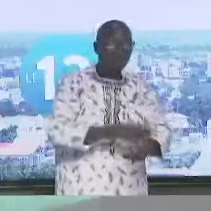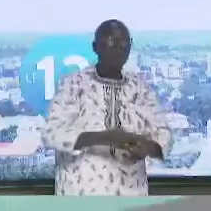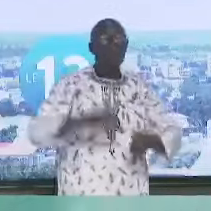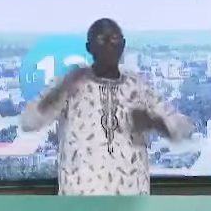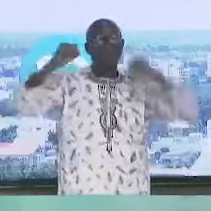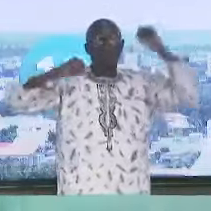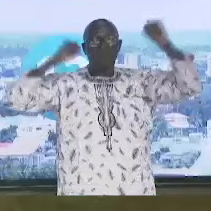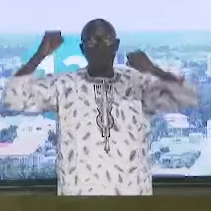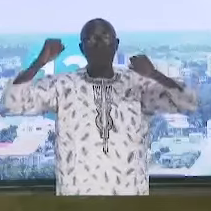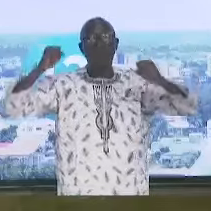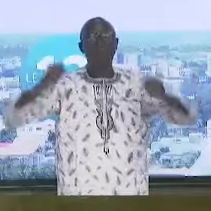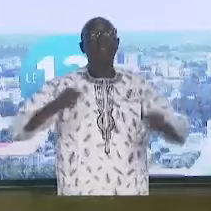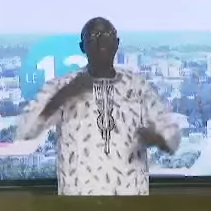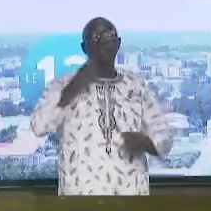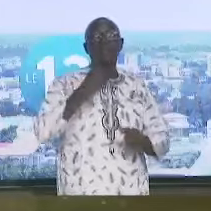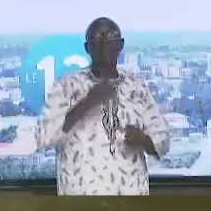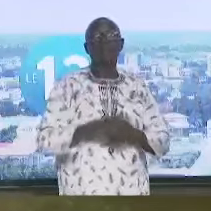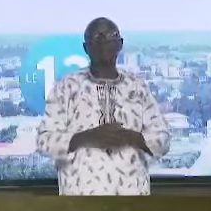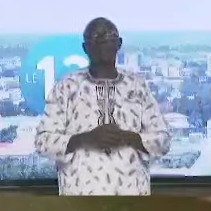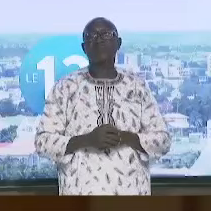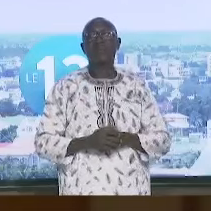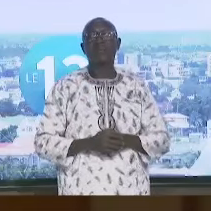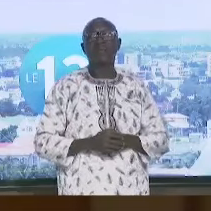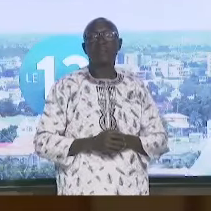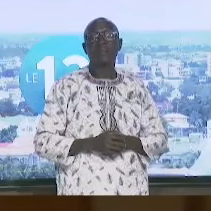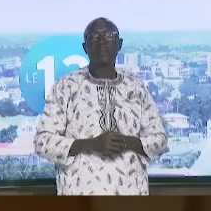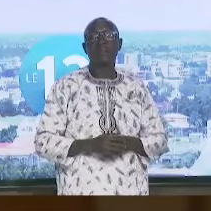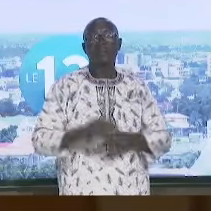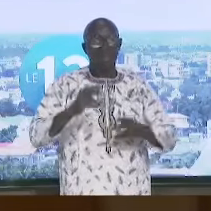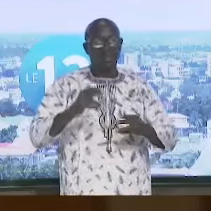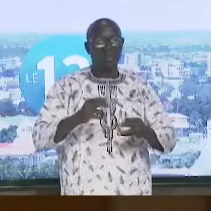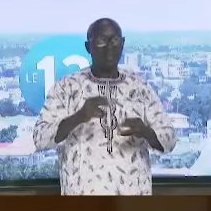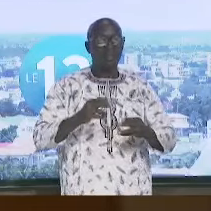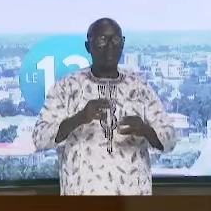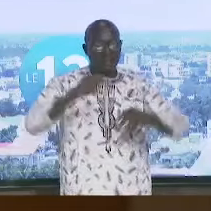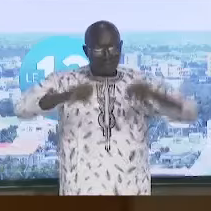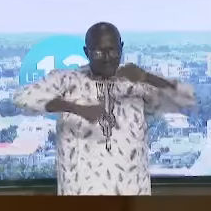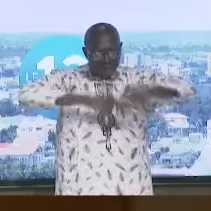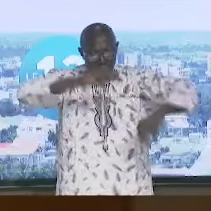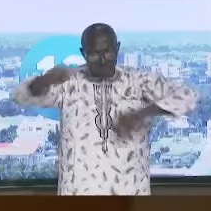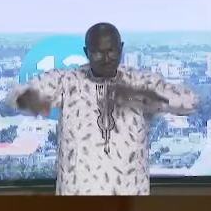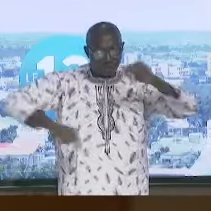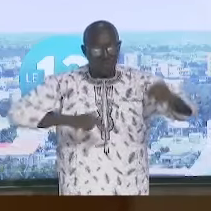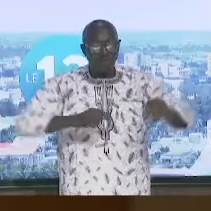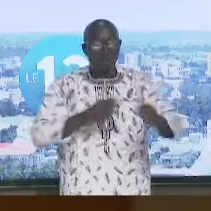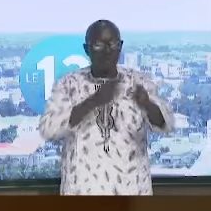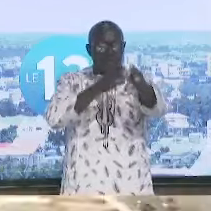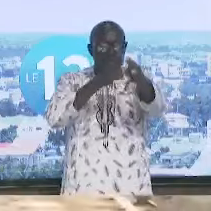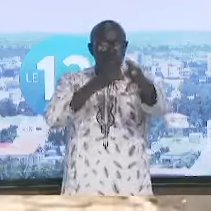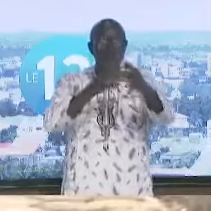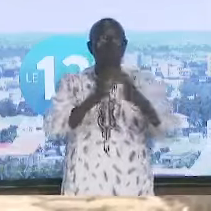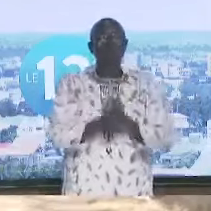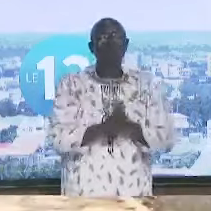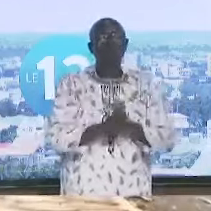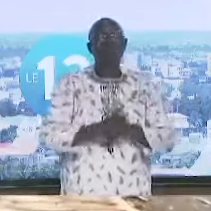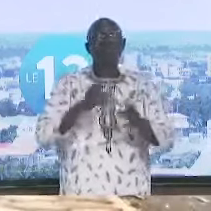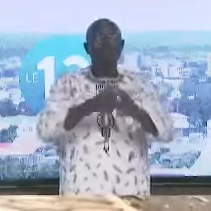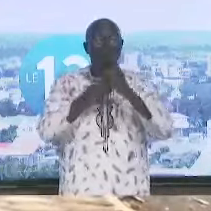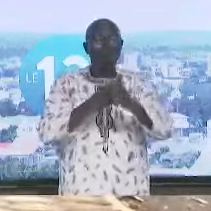qui combine 5 disciplines, l'escrime, la natation, l'équitation, le tir au pistolet et la course à